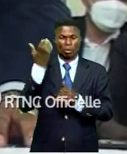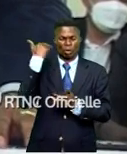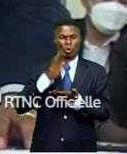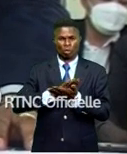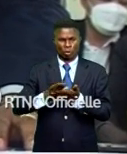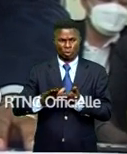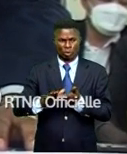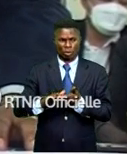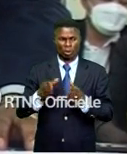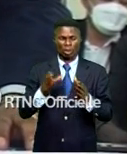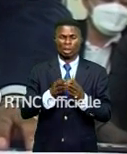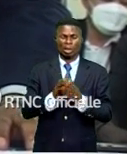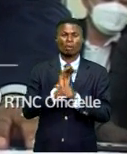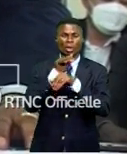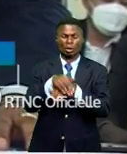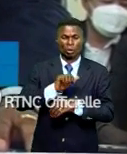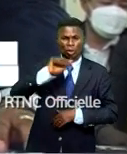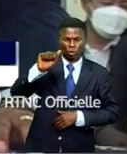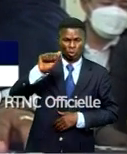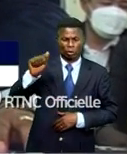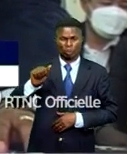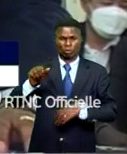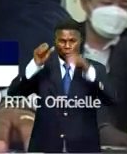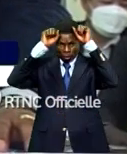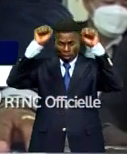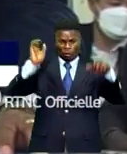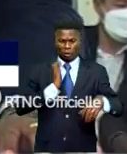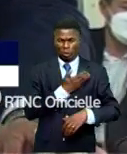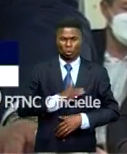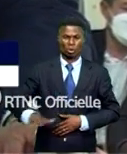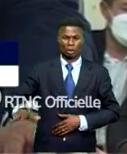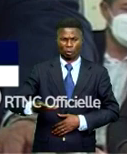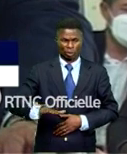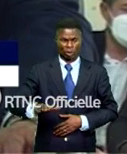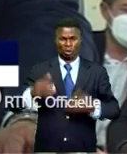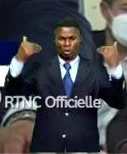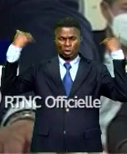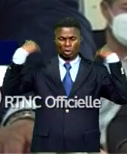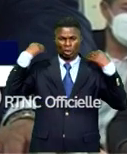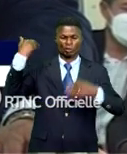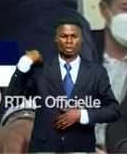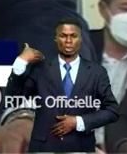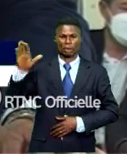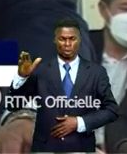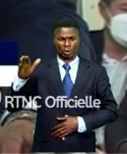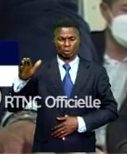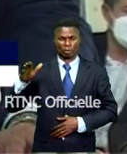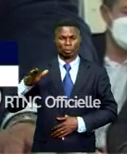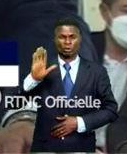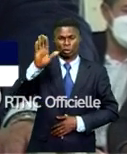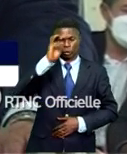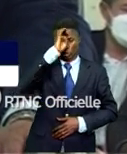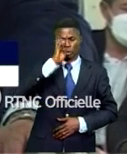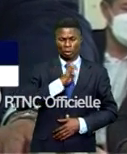potable. Avec l'implication personnelle du président de la République, chef de l'État, Son Excellence